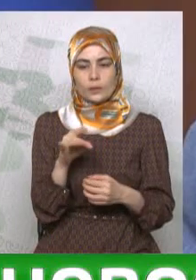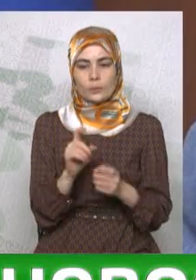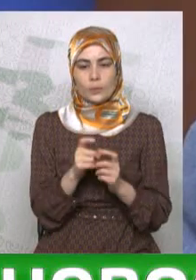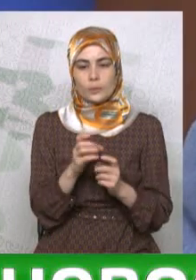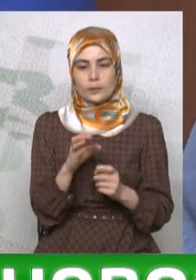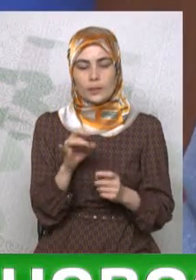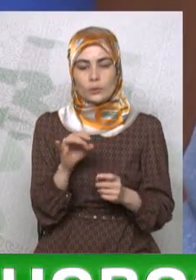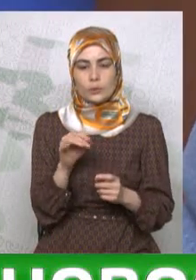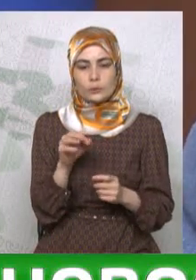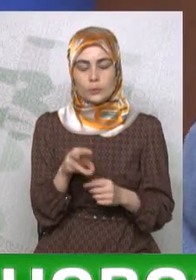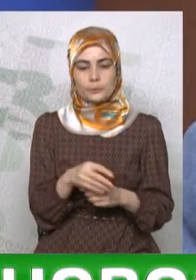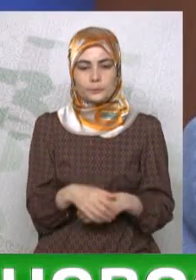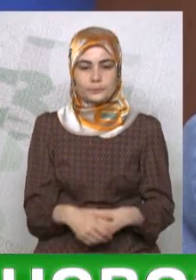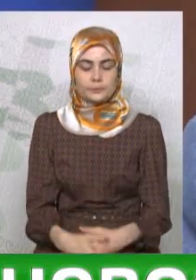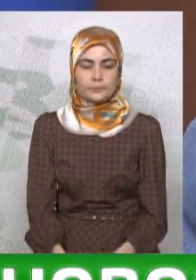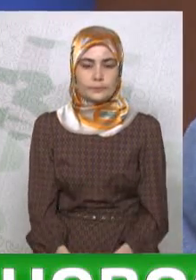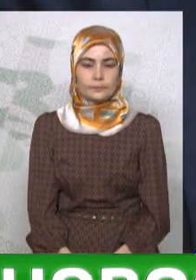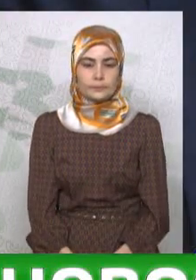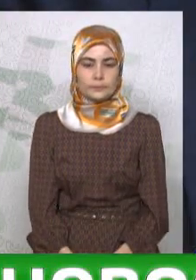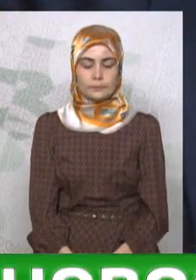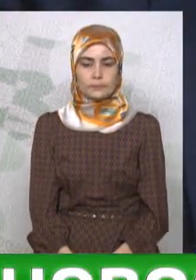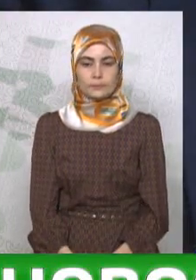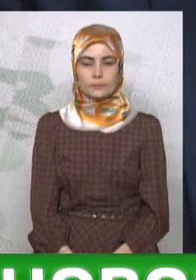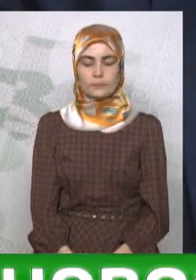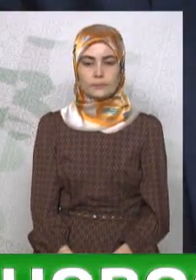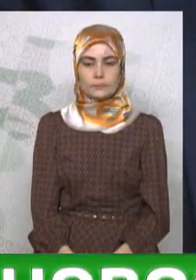в борьбе с терроризмом. Муслим Ганиев, Сулейман Костоев, Новости 24.